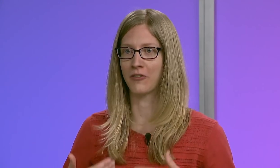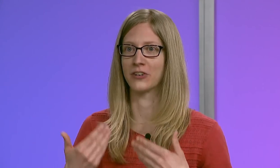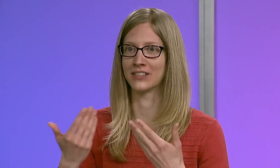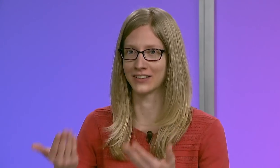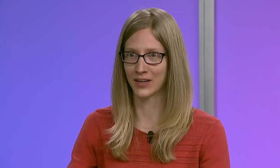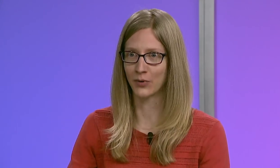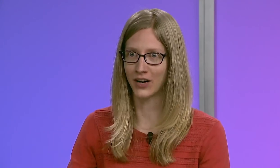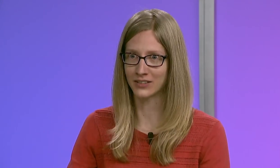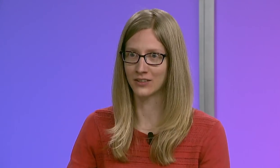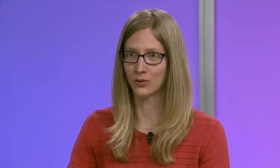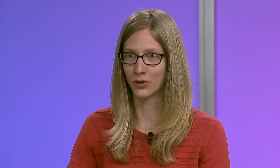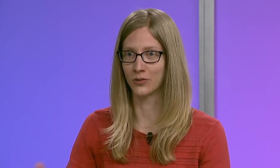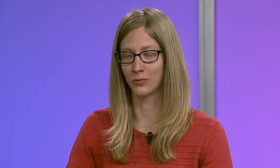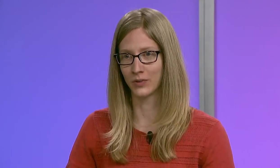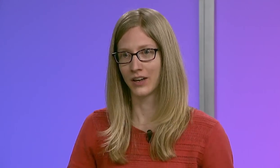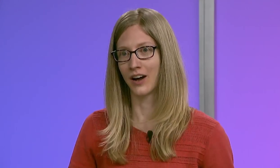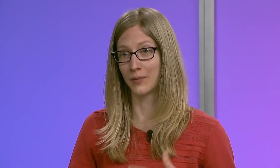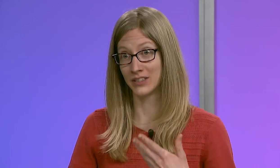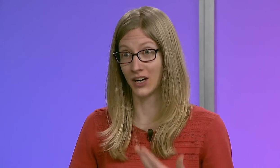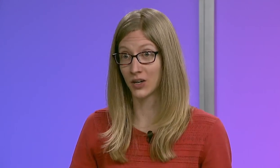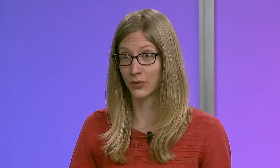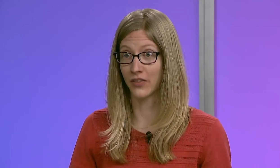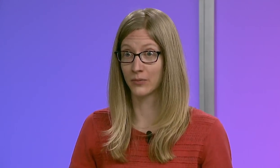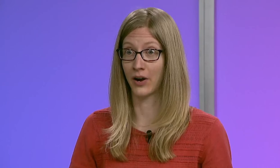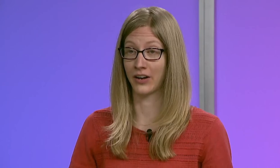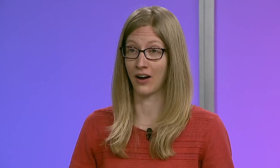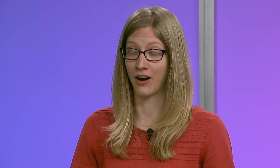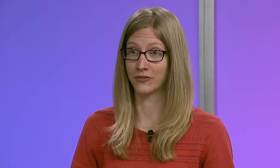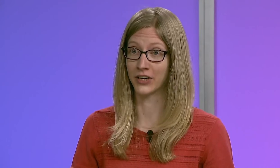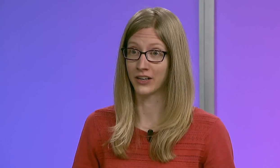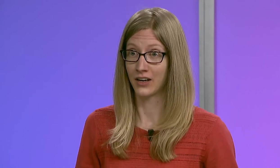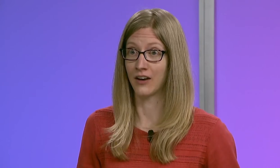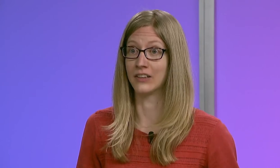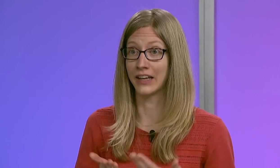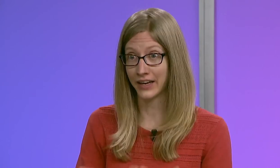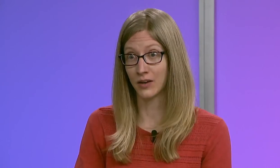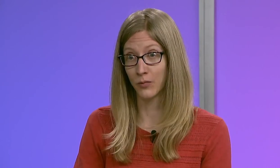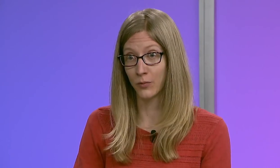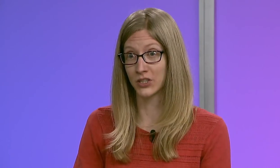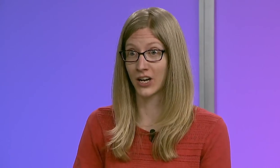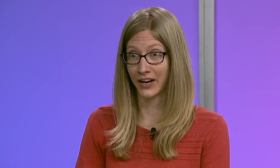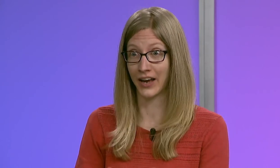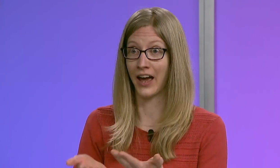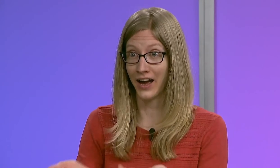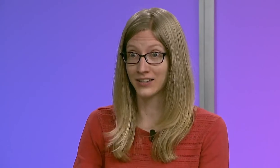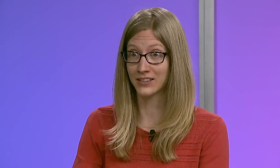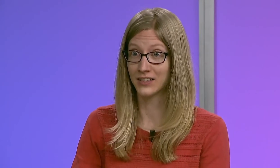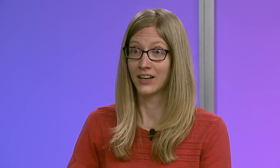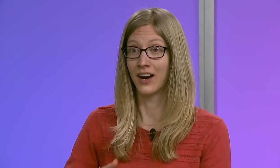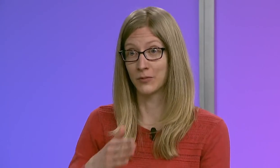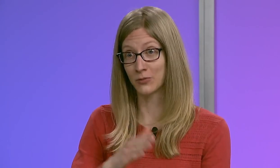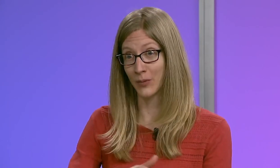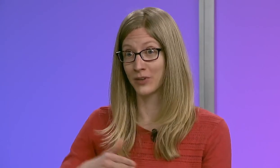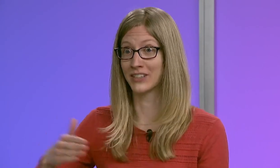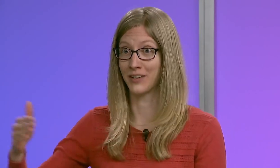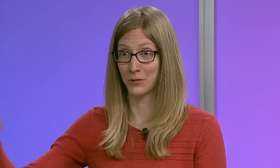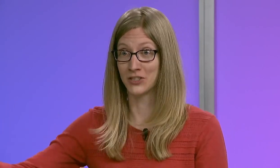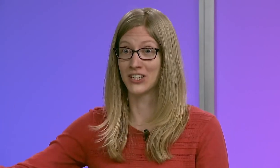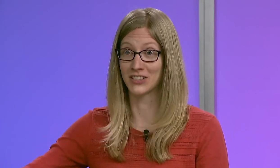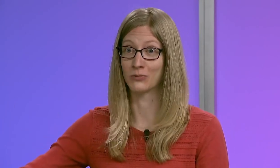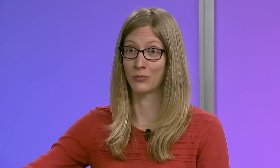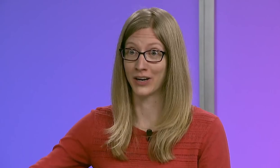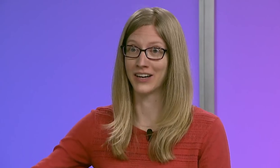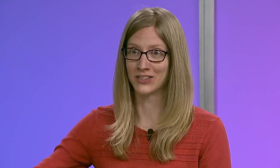z Bożym nakazem, bracia, kiedy dorośli, mieli złożyć Bogu symboliczną ofiarę. Abel ofiarował baranka, który